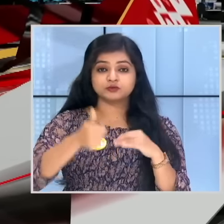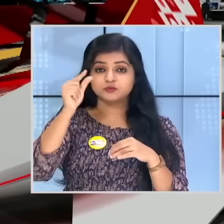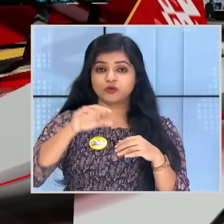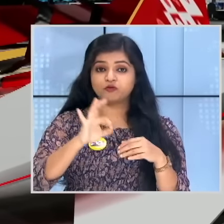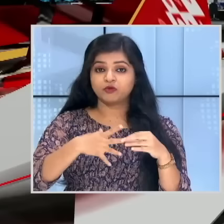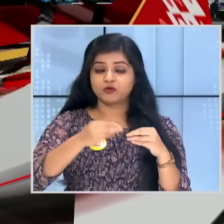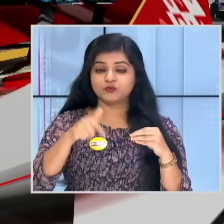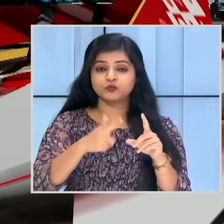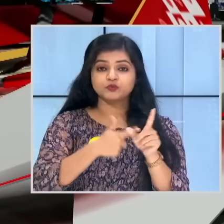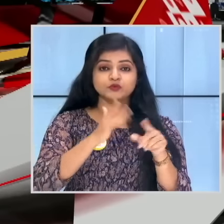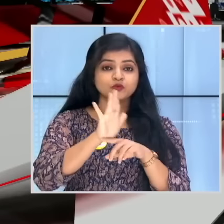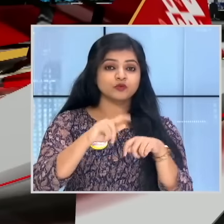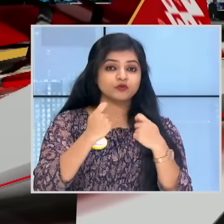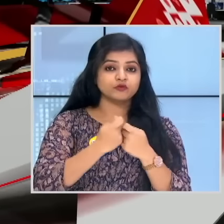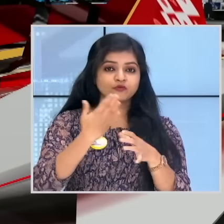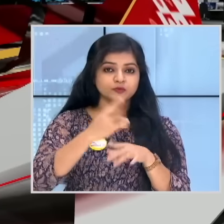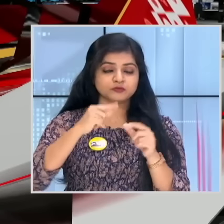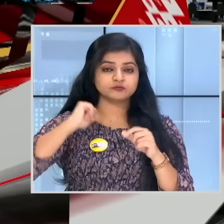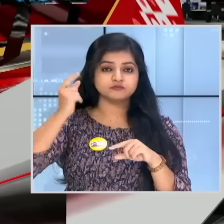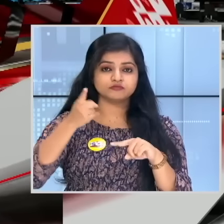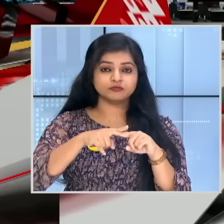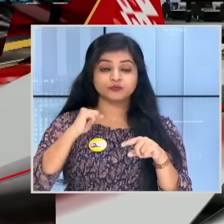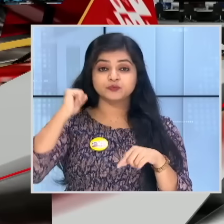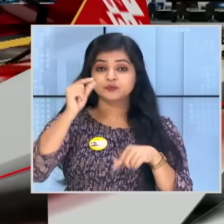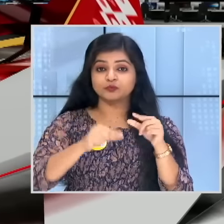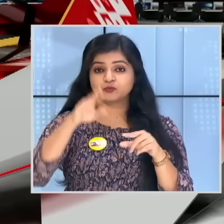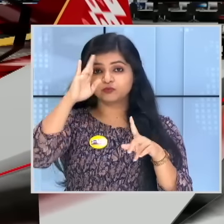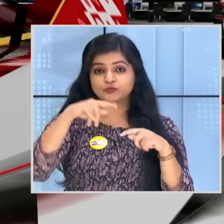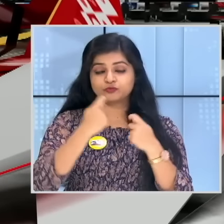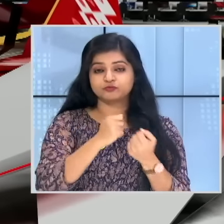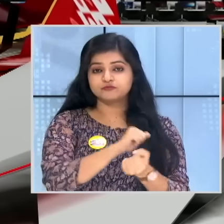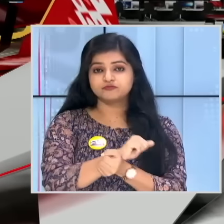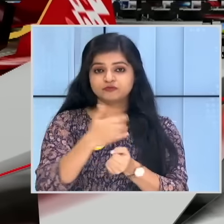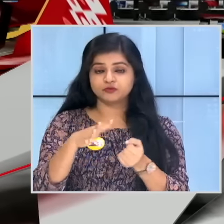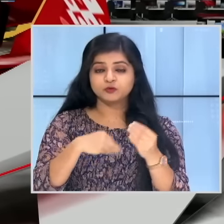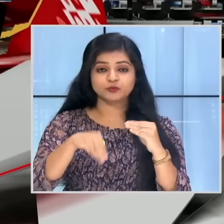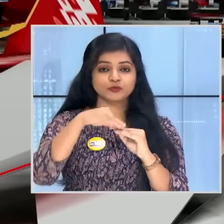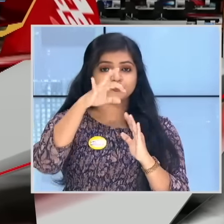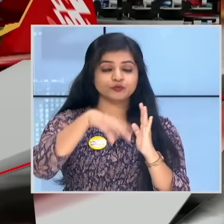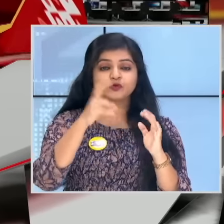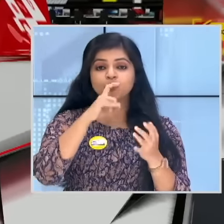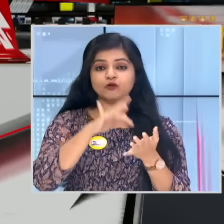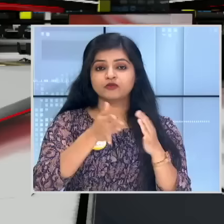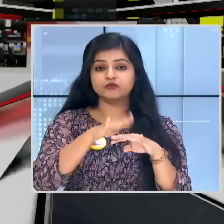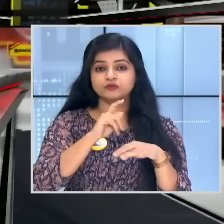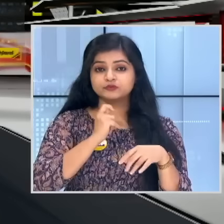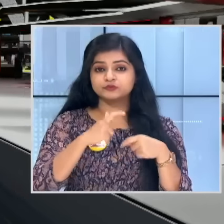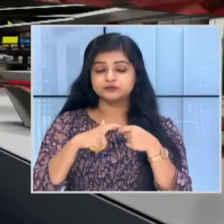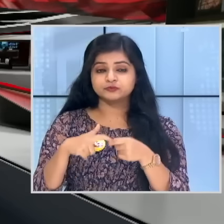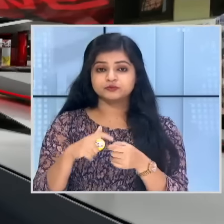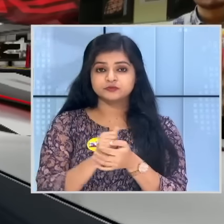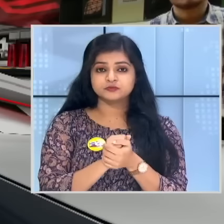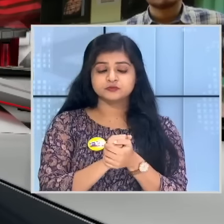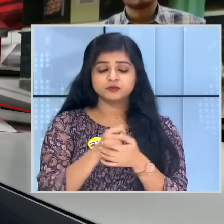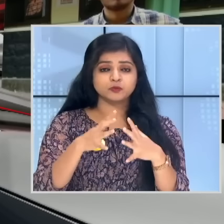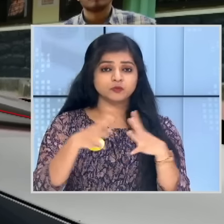ഓഫീസിനു മുന്നിൽ യൂത്ത് കോൺഗ്രസ് പ്രവർത്തകർ പ്രതിഷേധിച്ചു പ്രതിഷേധക്കാരെ പോലീസ് അറസ്റ്റ് ചെയ്തു നീക്കി അഭിജിത്ത് മുഴക്കുന്നു ചേരുന്നുണ്ട് കോഴിക്കോട് നിന്ന് അഭിജിത്ത്